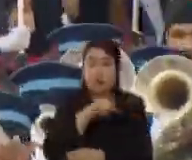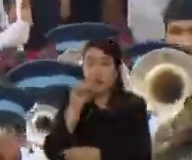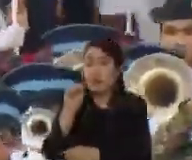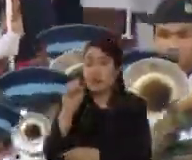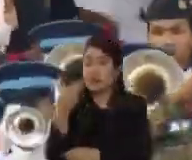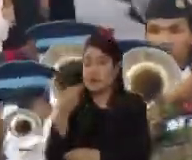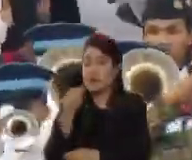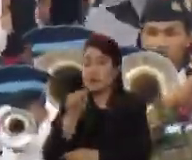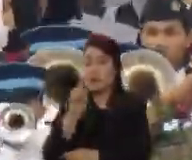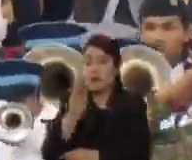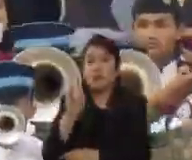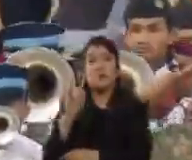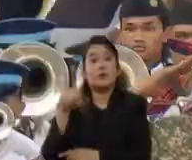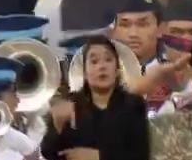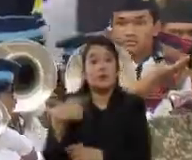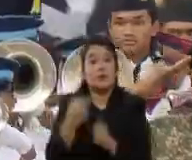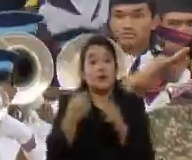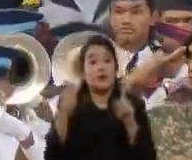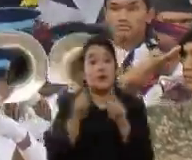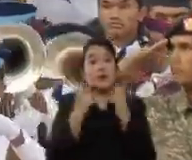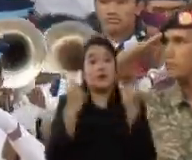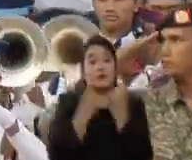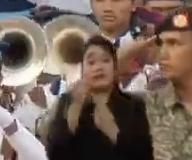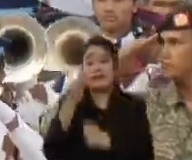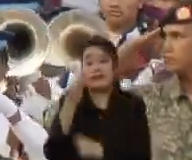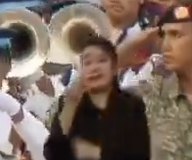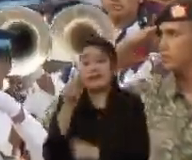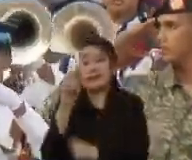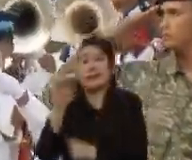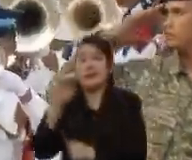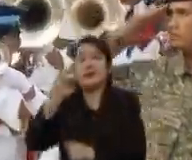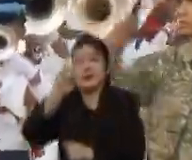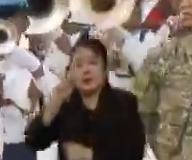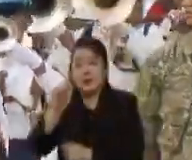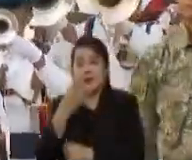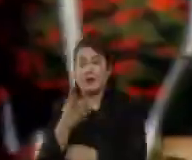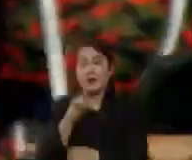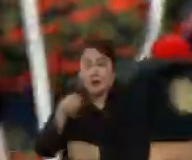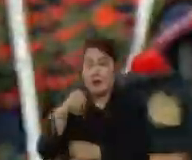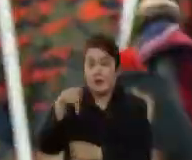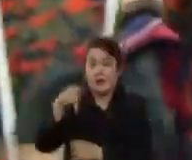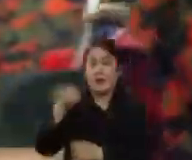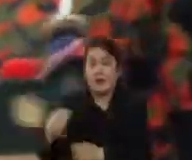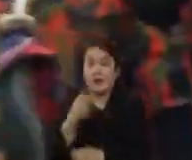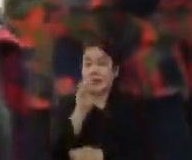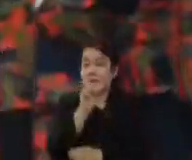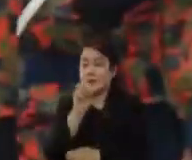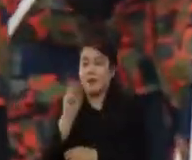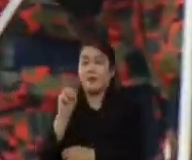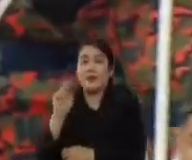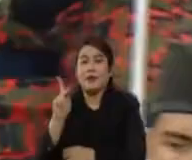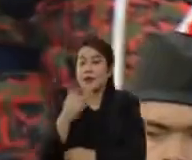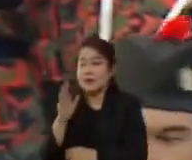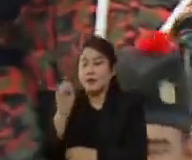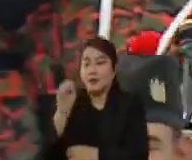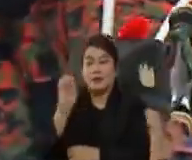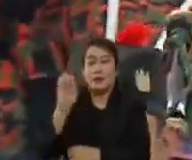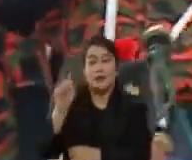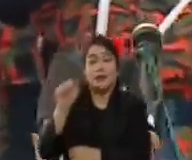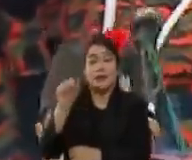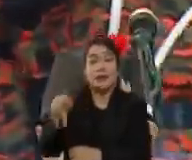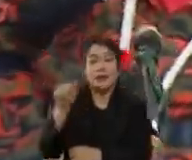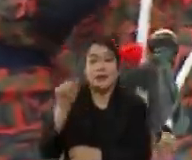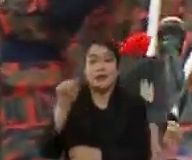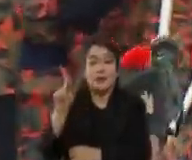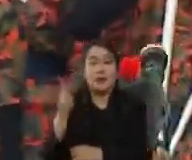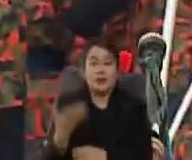Man Azfizan dari pasukan kadet JPJ SMK Tinggi Setapak terdiri daripada pasukan kadet bomba